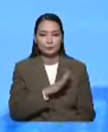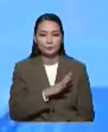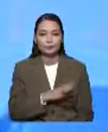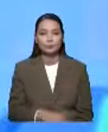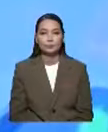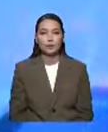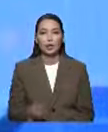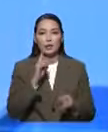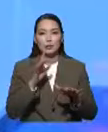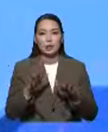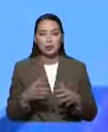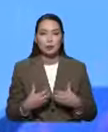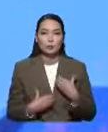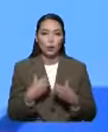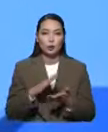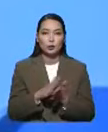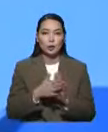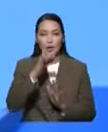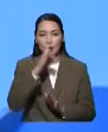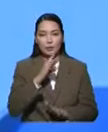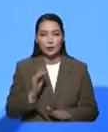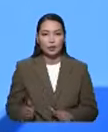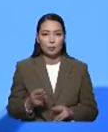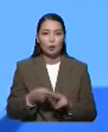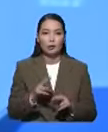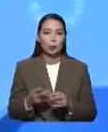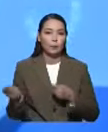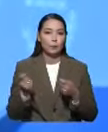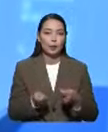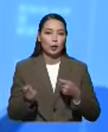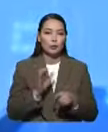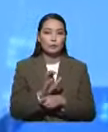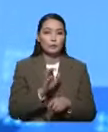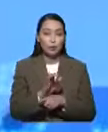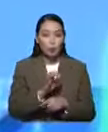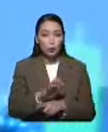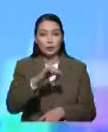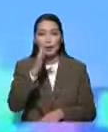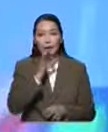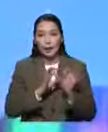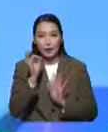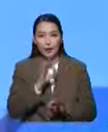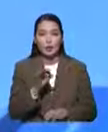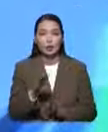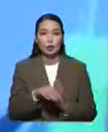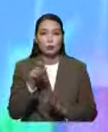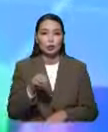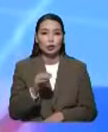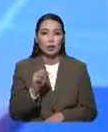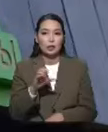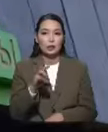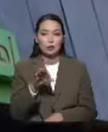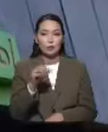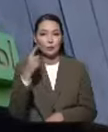обеспокоены ситуацией с казахстанскими компаниями которые производят лекарства депутат Жанна Асанова отметила